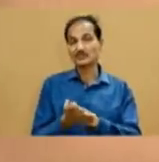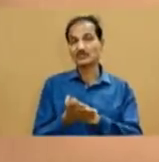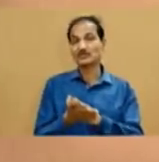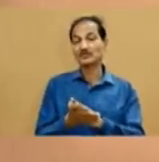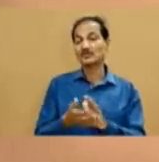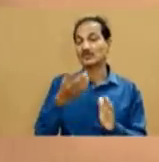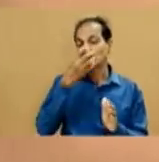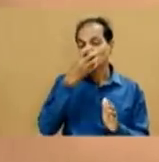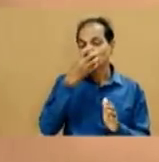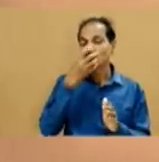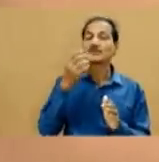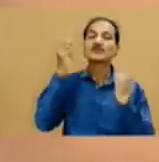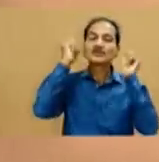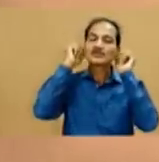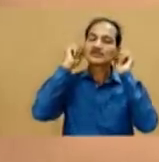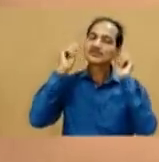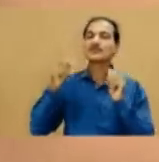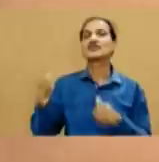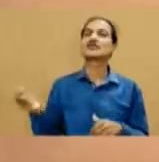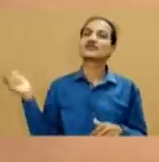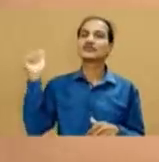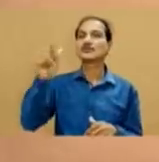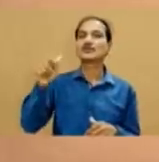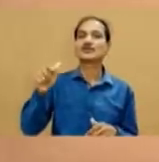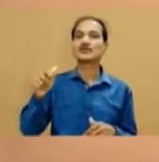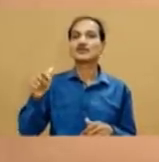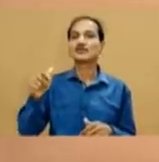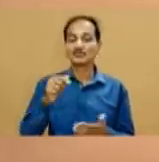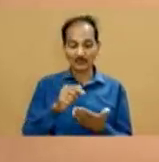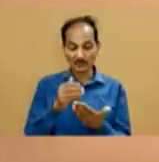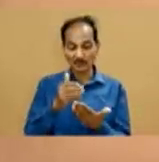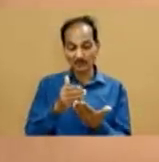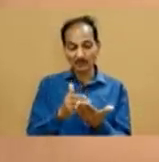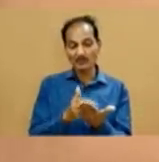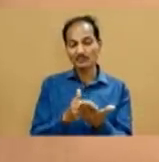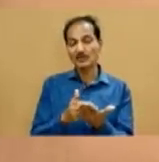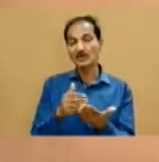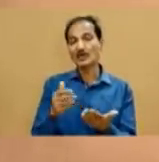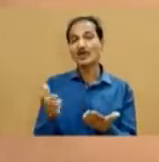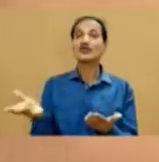वर्तमान आमे कथा हबा अन्य केतोटी जिनस उपरे